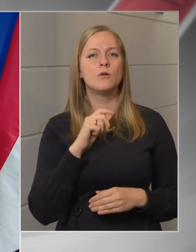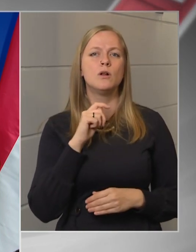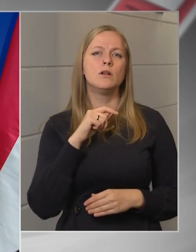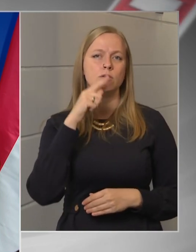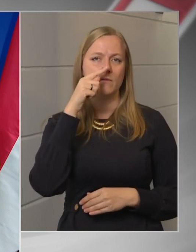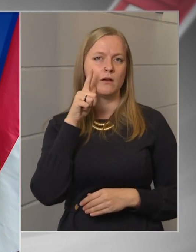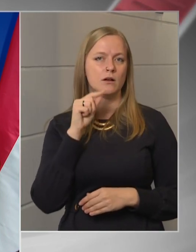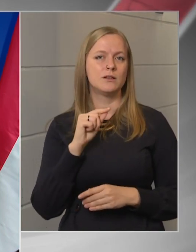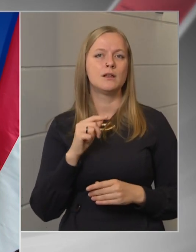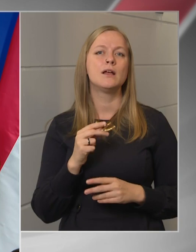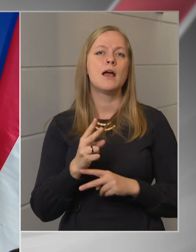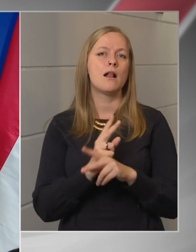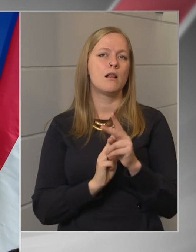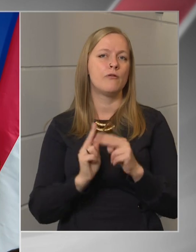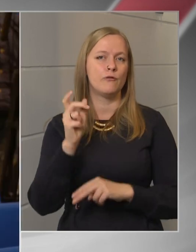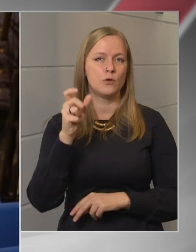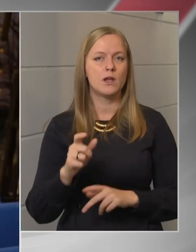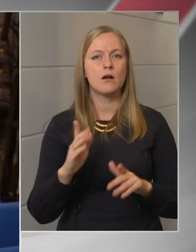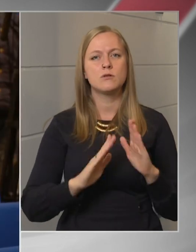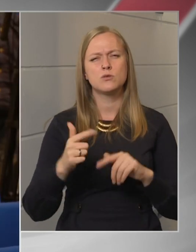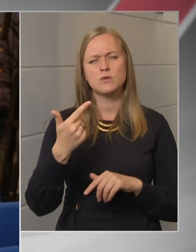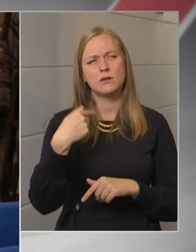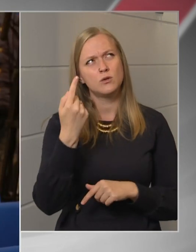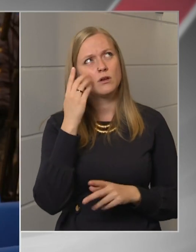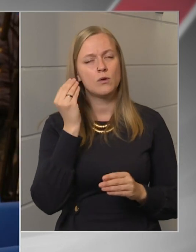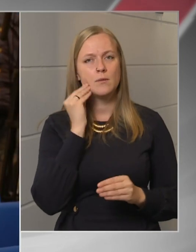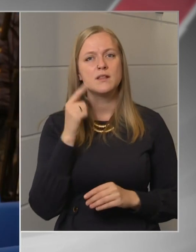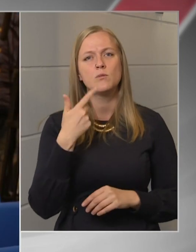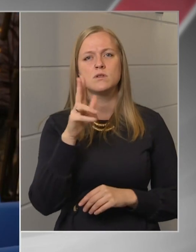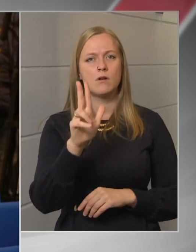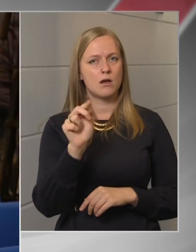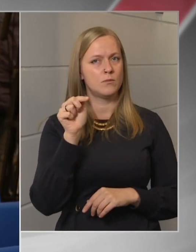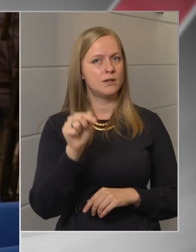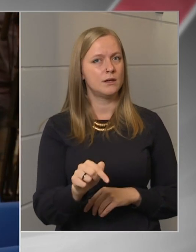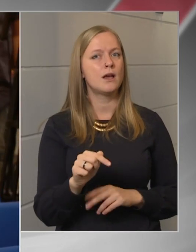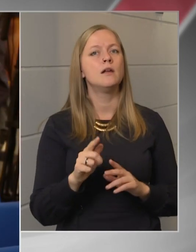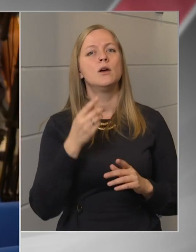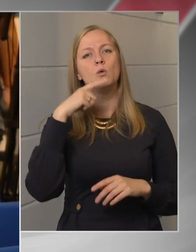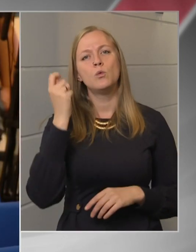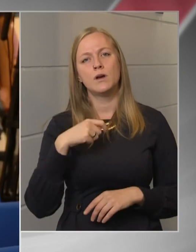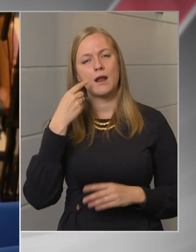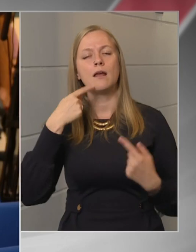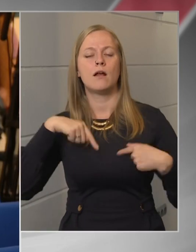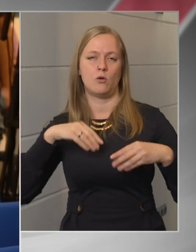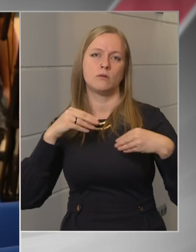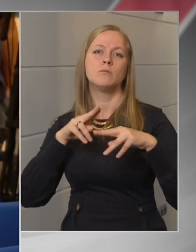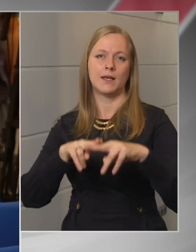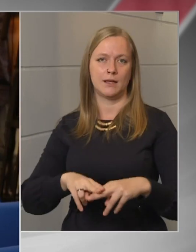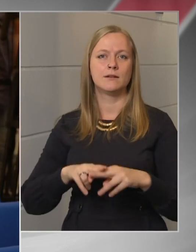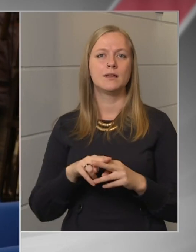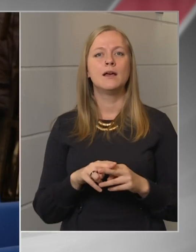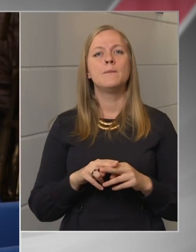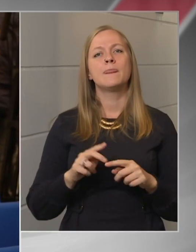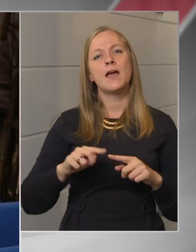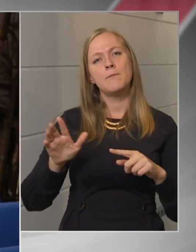államfőnek augusztus 20-a után a Jólemxem 23-án az ukrán elnök megígérte, hogy a kárpátali